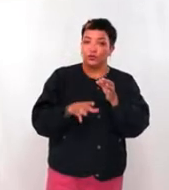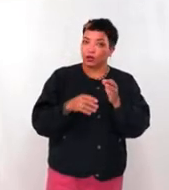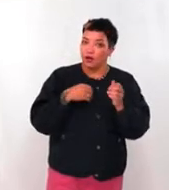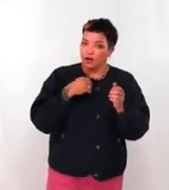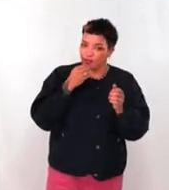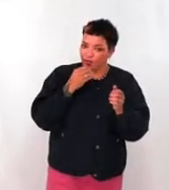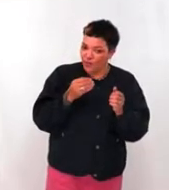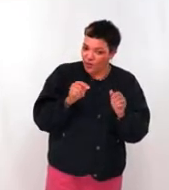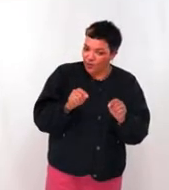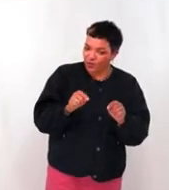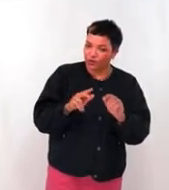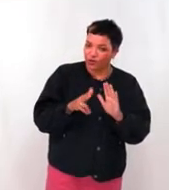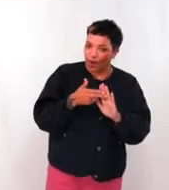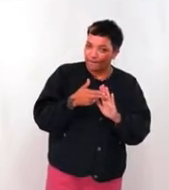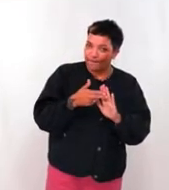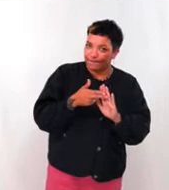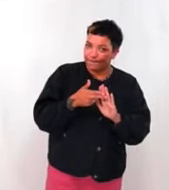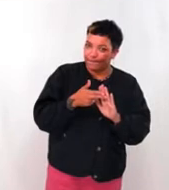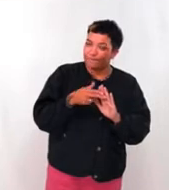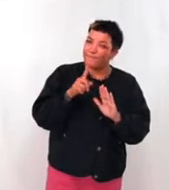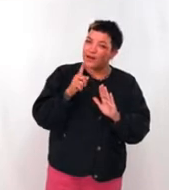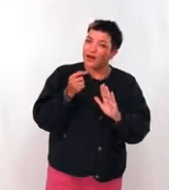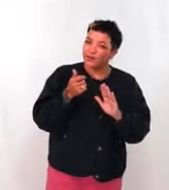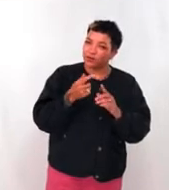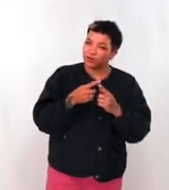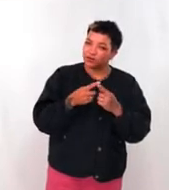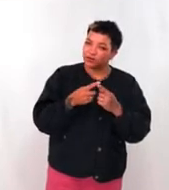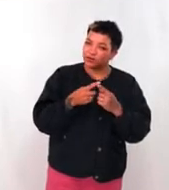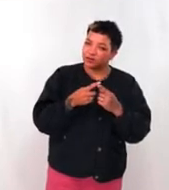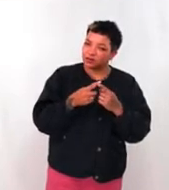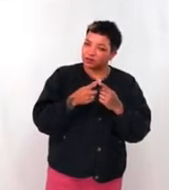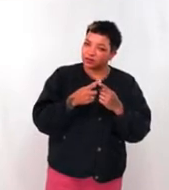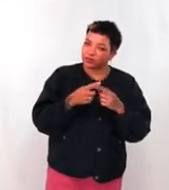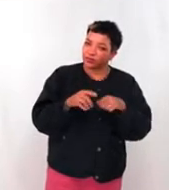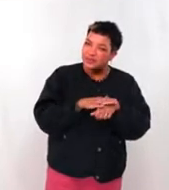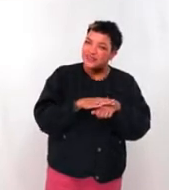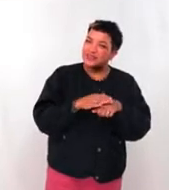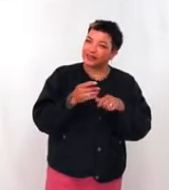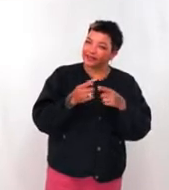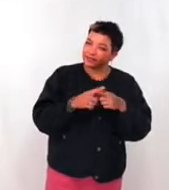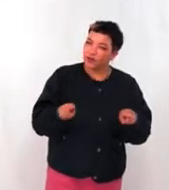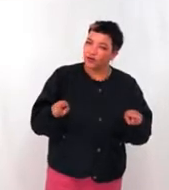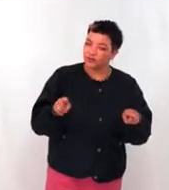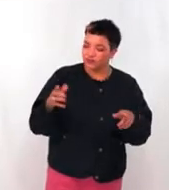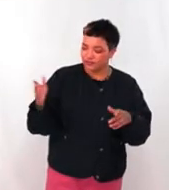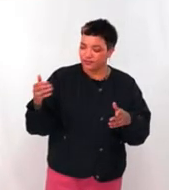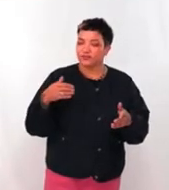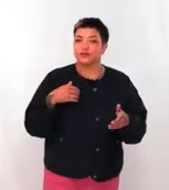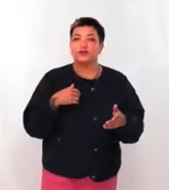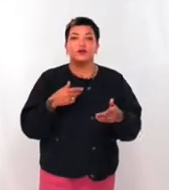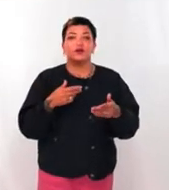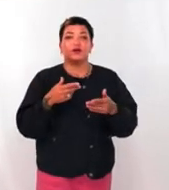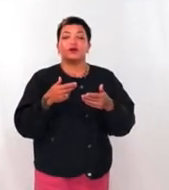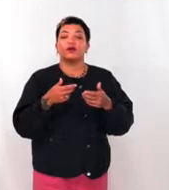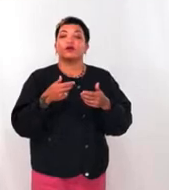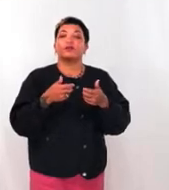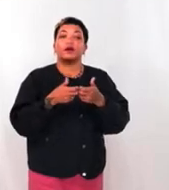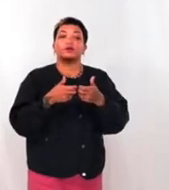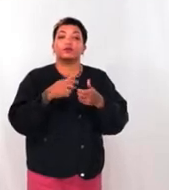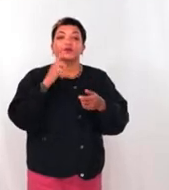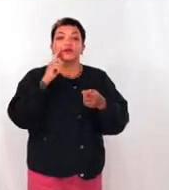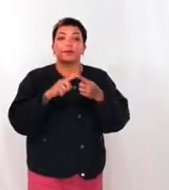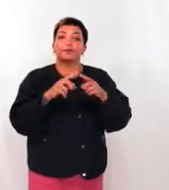norme, mais pas pour la même chose. Pas sur les mêmes politiques, ça a été dit tout à l'heure. On vous demandait de faire un effort sur la propreté,